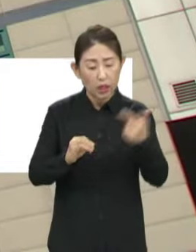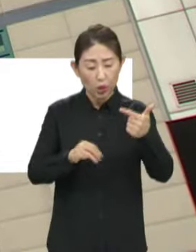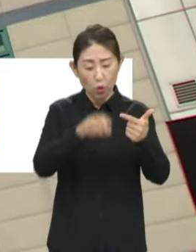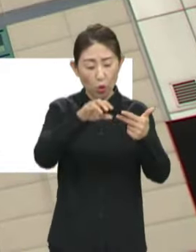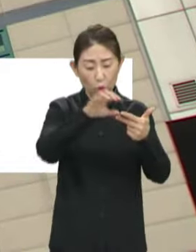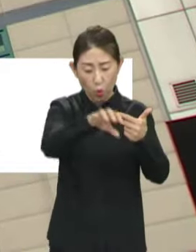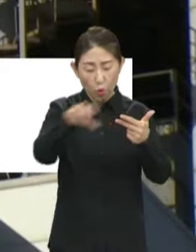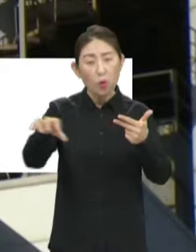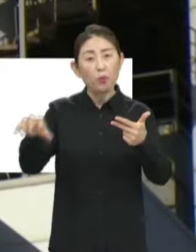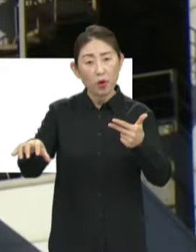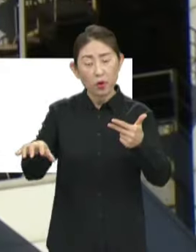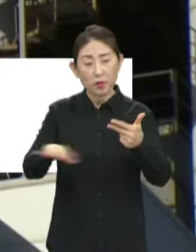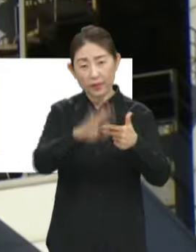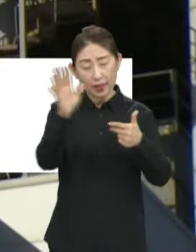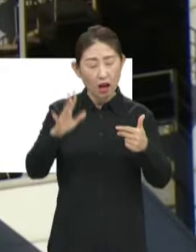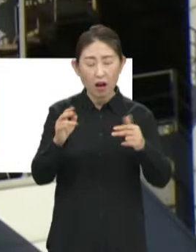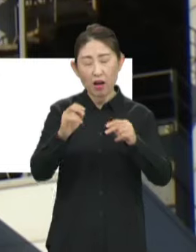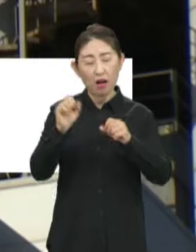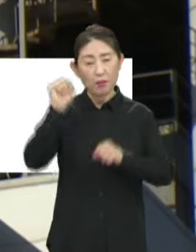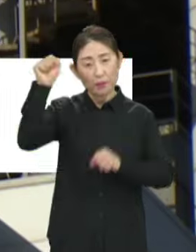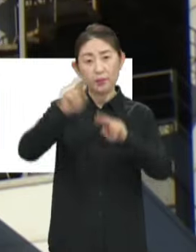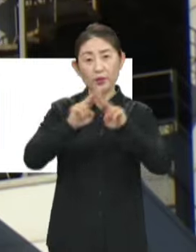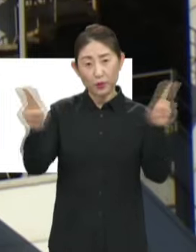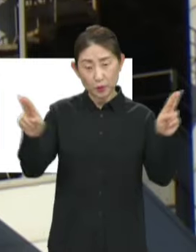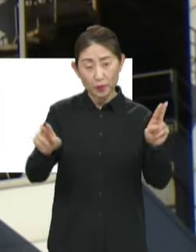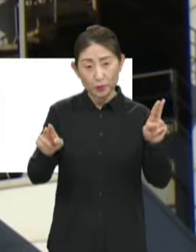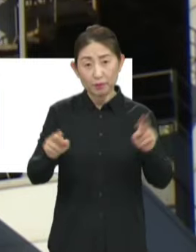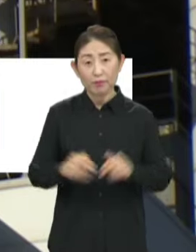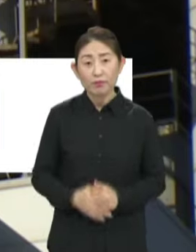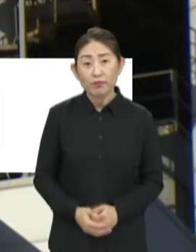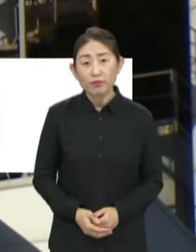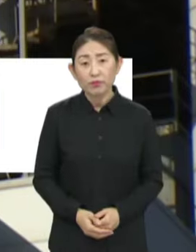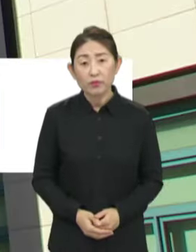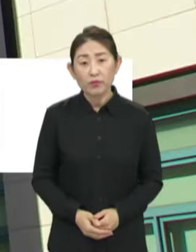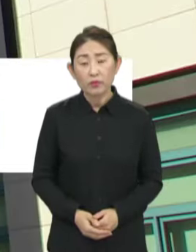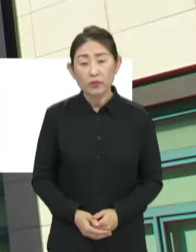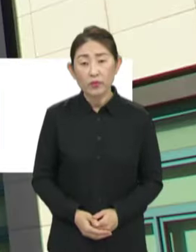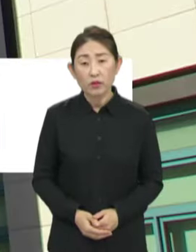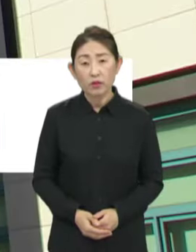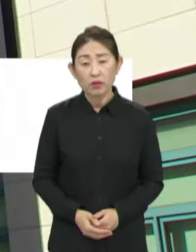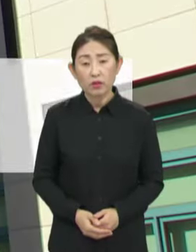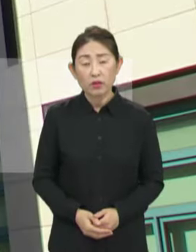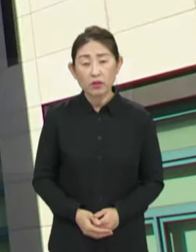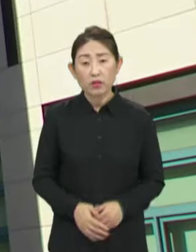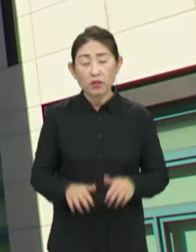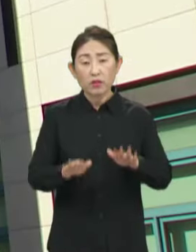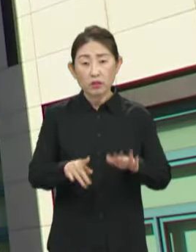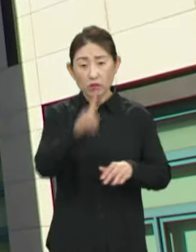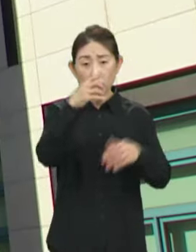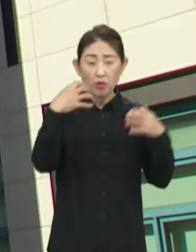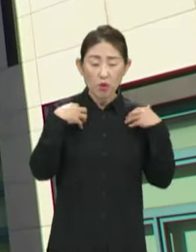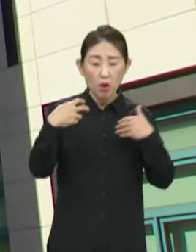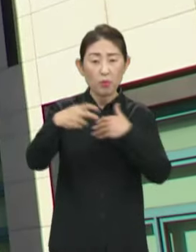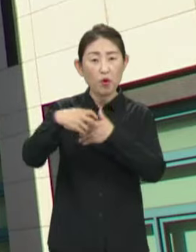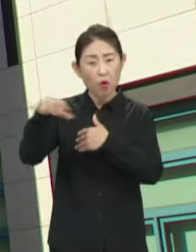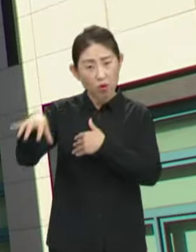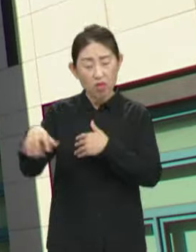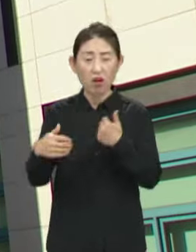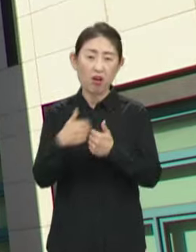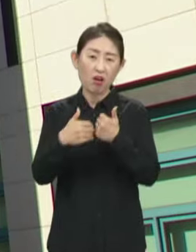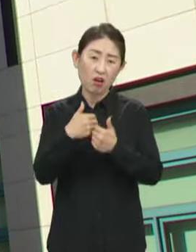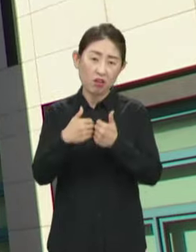7곳 병원이 정상 근무하기로 했다고 밝혔습니다. 이로써 의대 증원을 둘러싼 의정 갈등이 길어지는